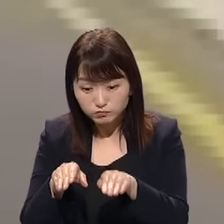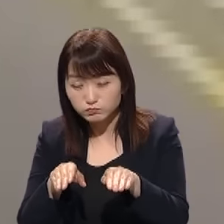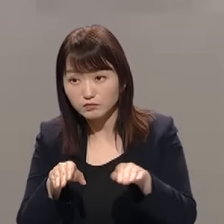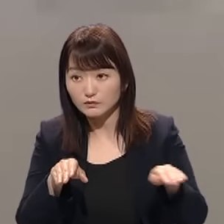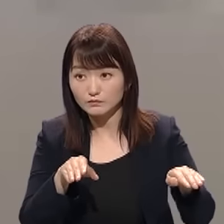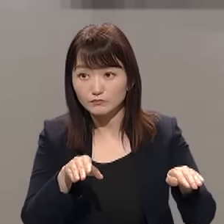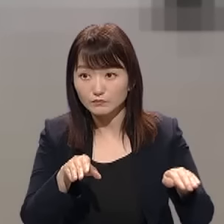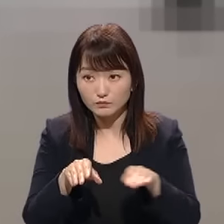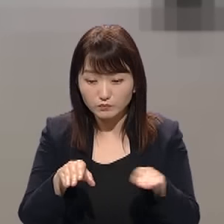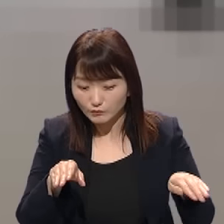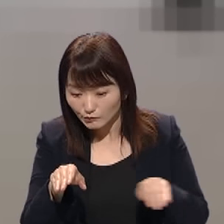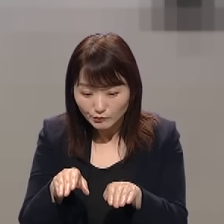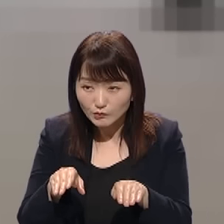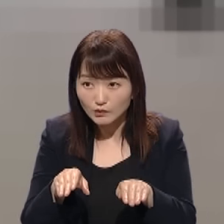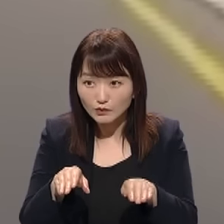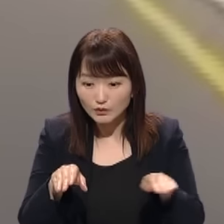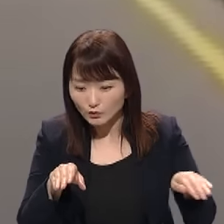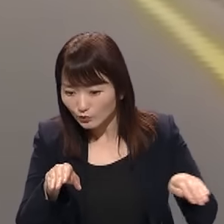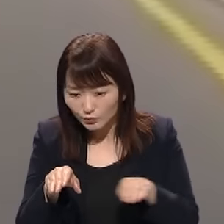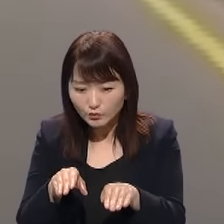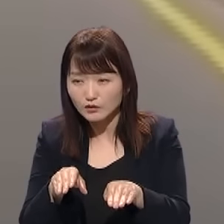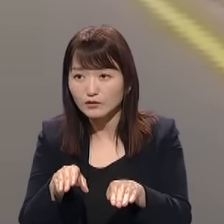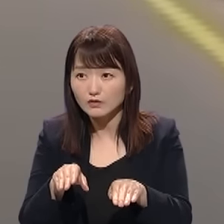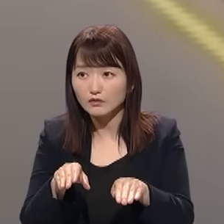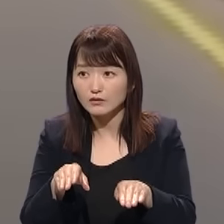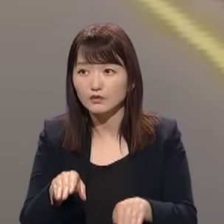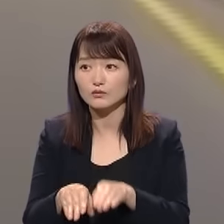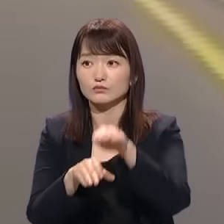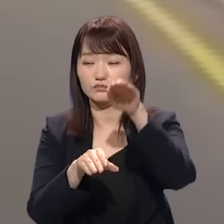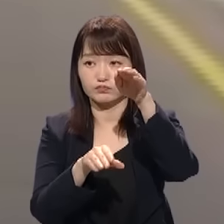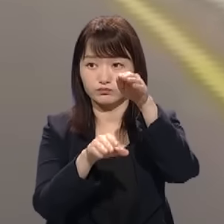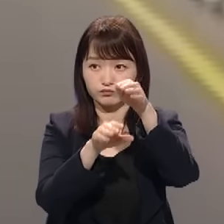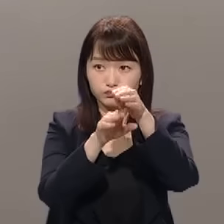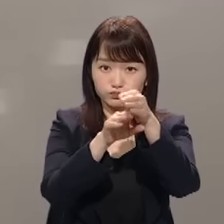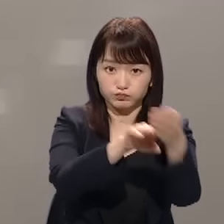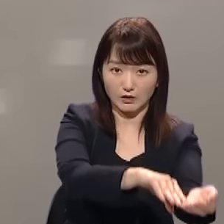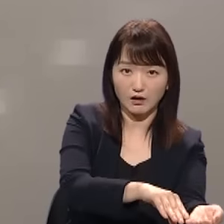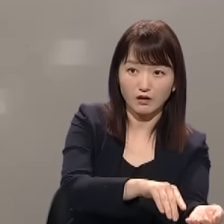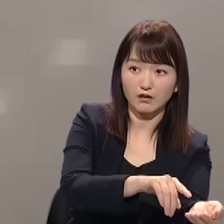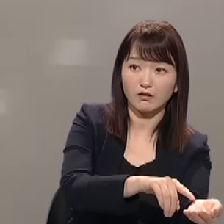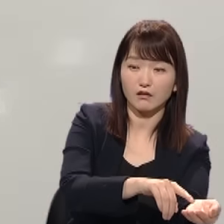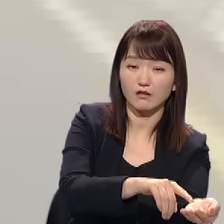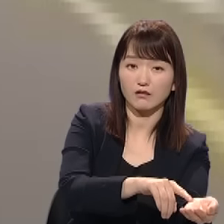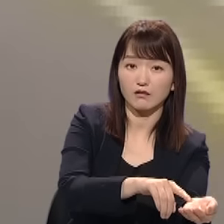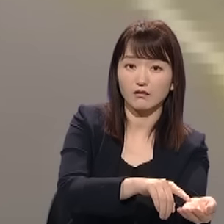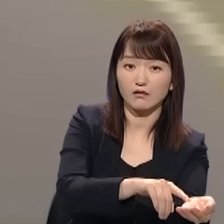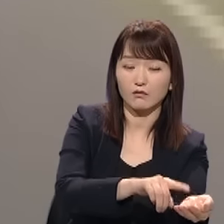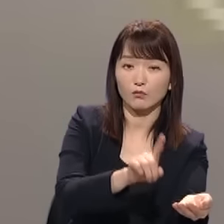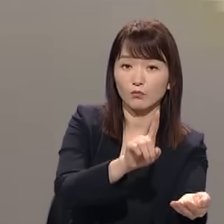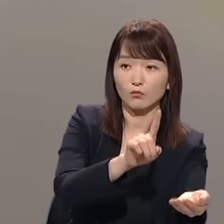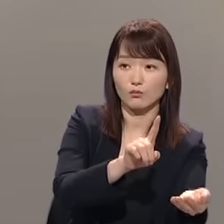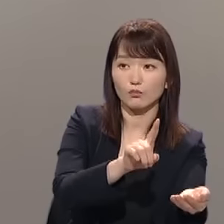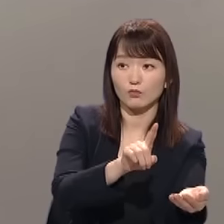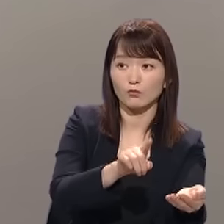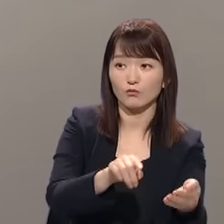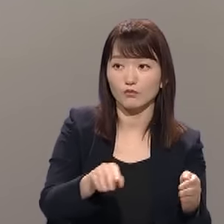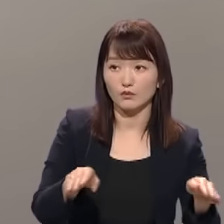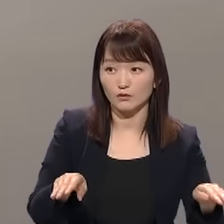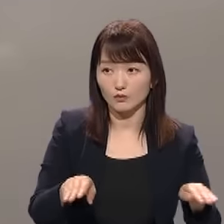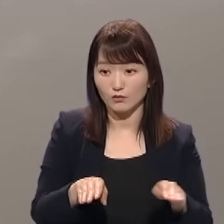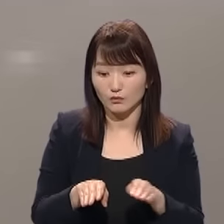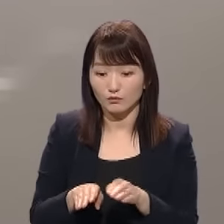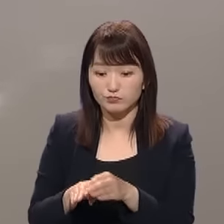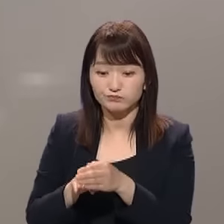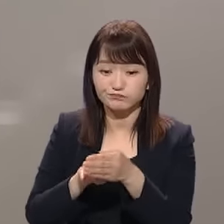하지만 비켜줄 시간도 없이 너무 훅 들어왔습니다. 급기야 붕 떠올라서 옆으로 전복됩니다. 어떻게? 네, 부딪힌 차량이